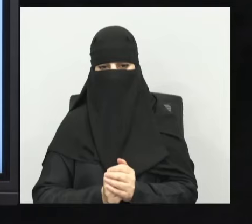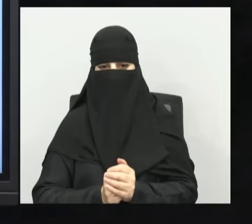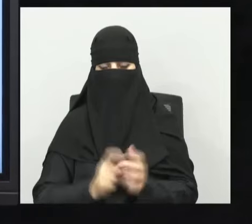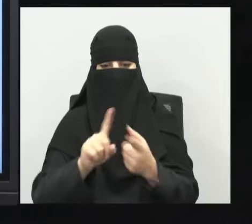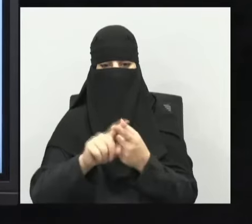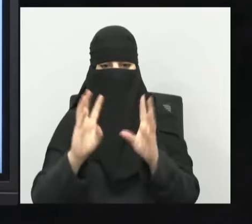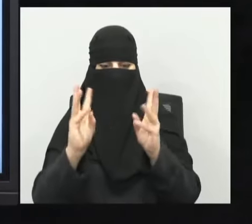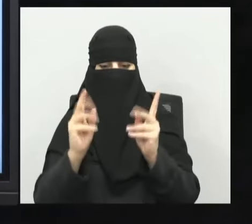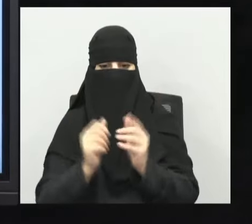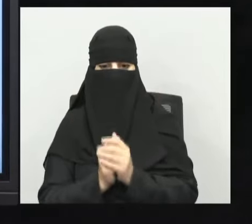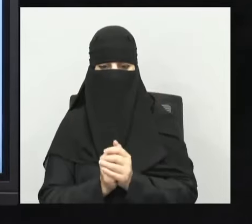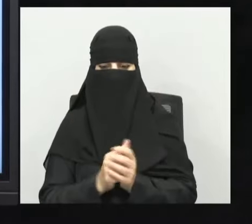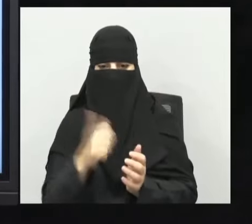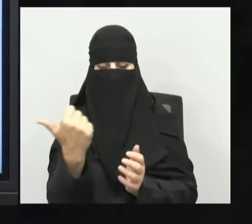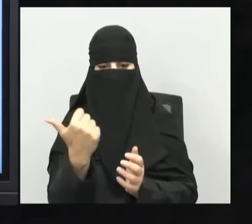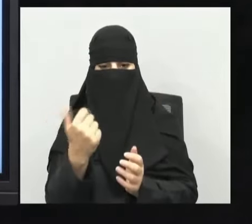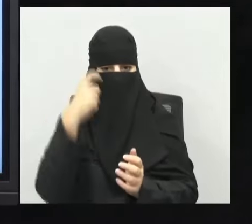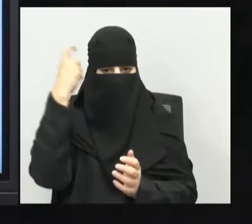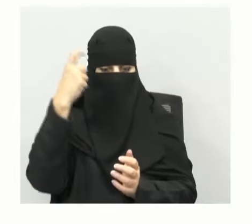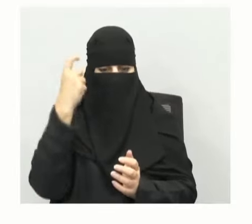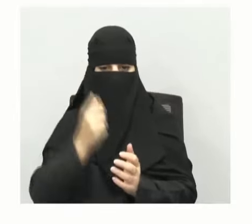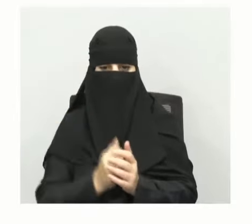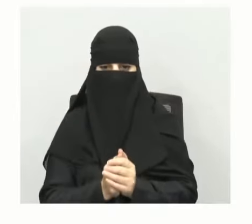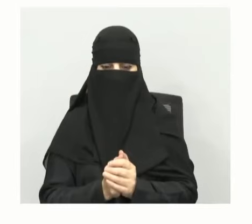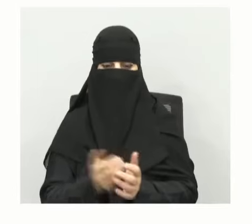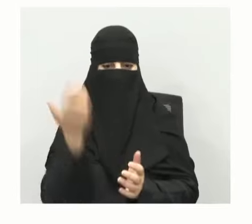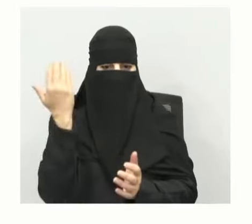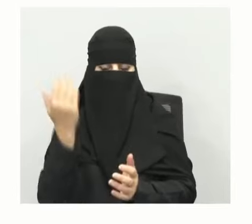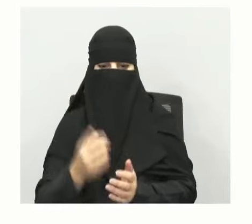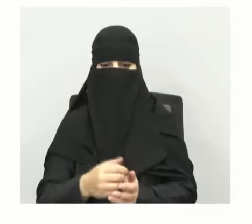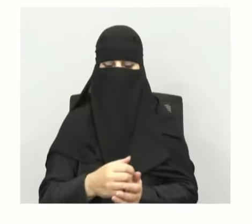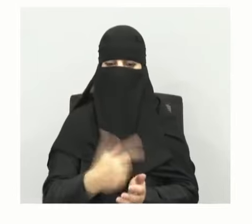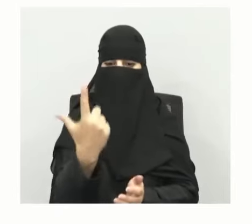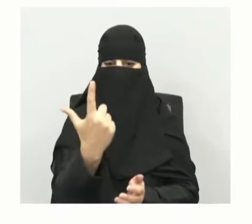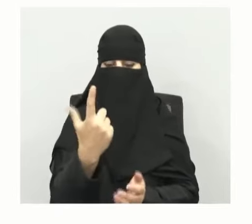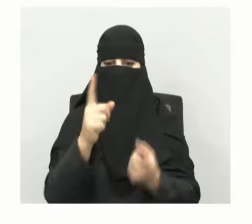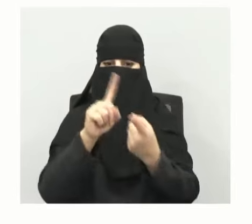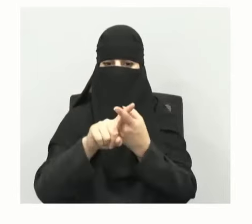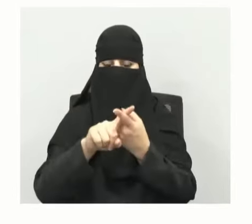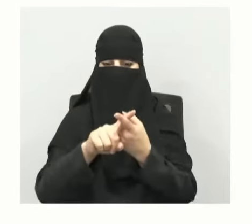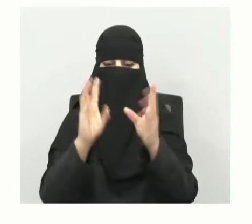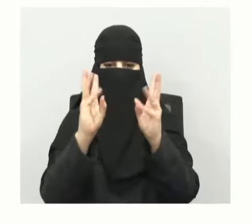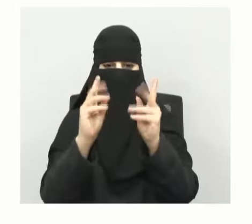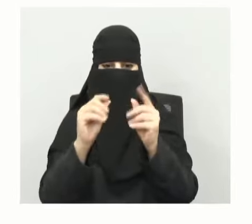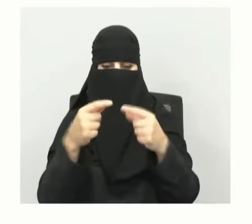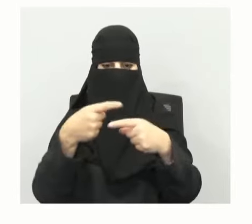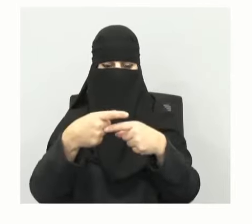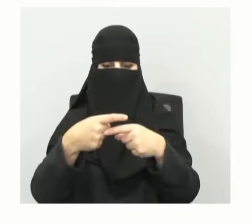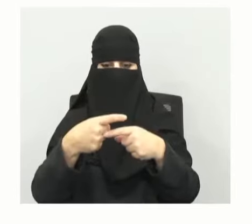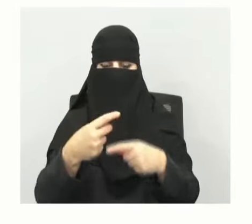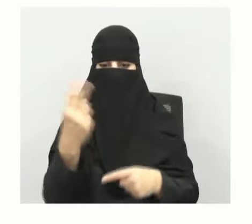ضربت في كم ضربت السته في كم فكروا طيب كانت سبعه وضربتها في عدد فاصبحت